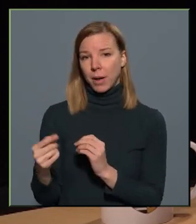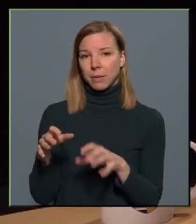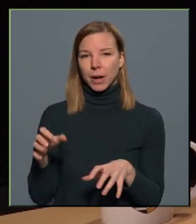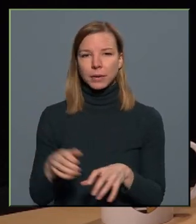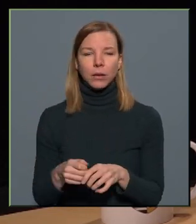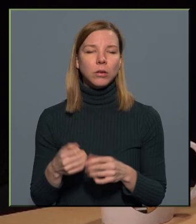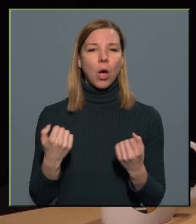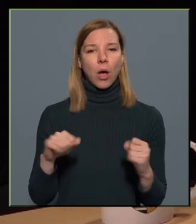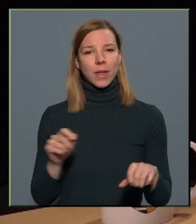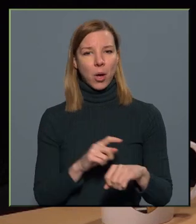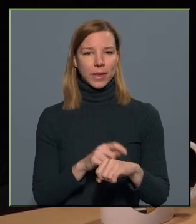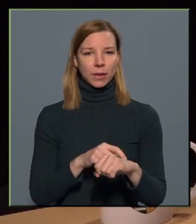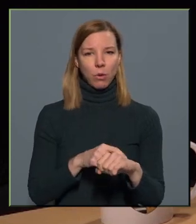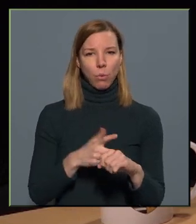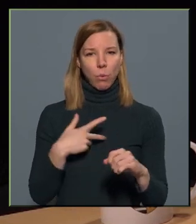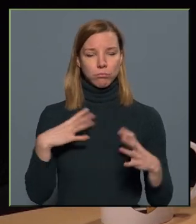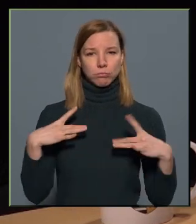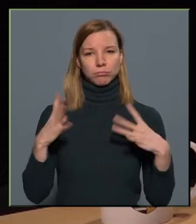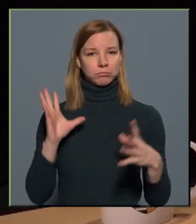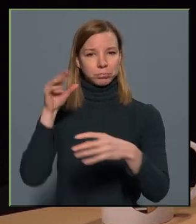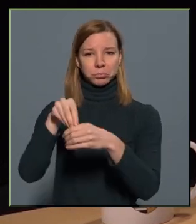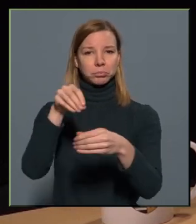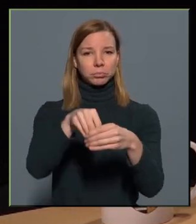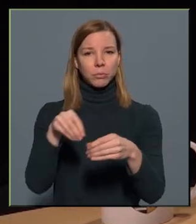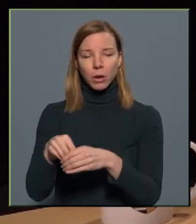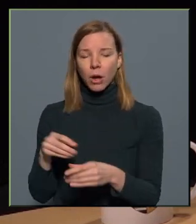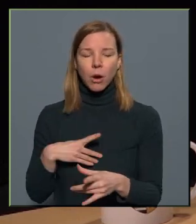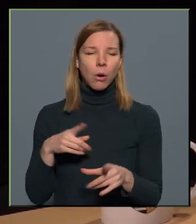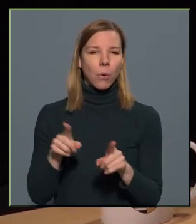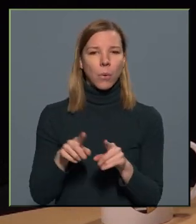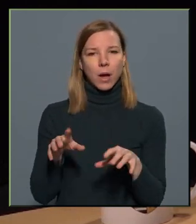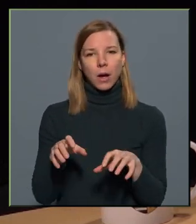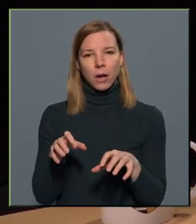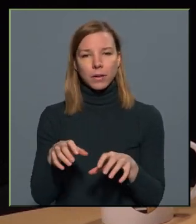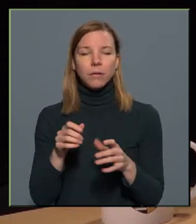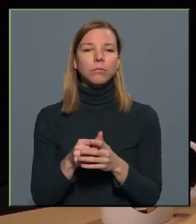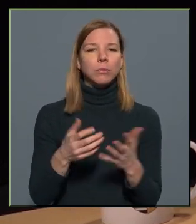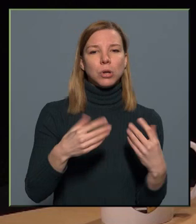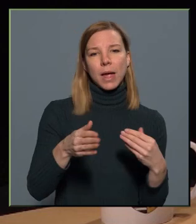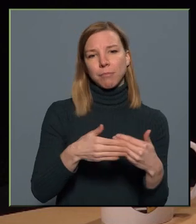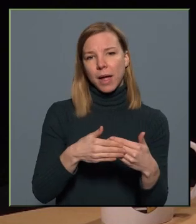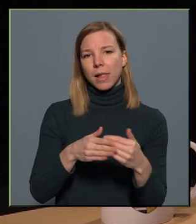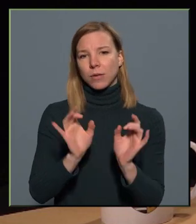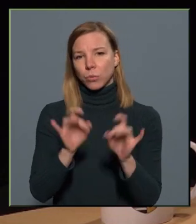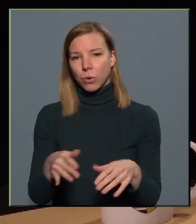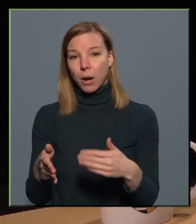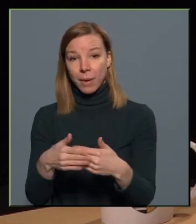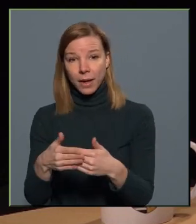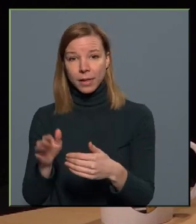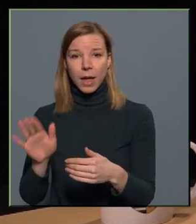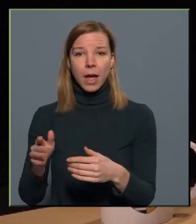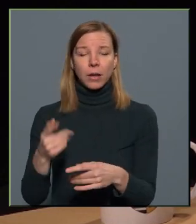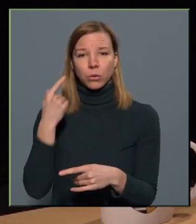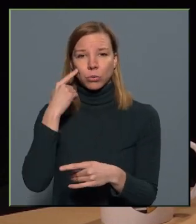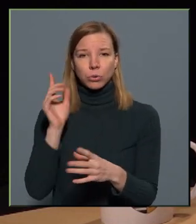szabadidős elfoglaltságokra áldozzanak, vagy olyan tevékenységet végezzenek a család, az unoka mellett, ami a város életében is markánsan jelen van,